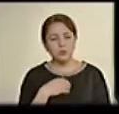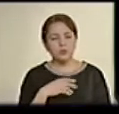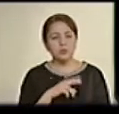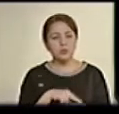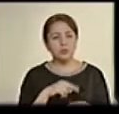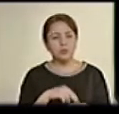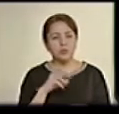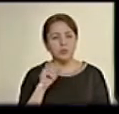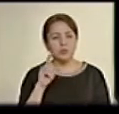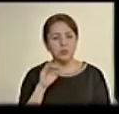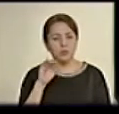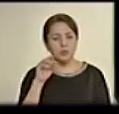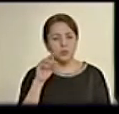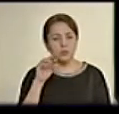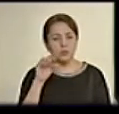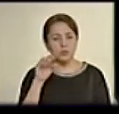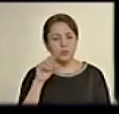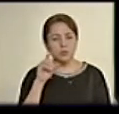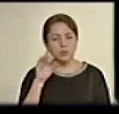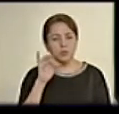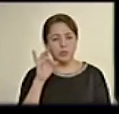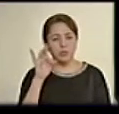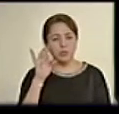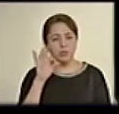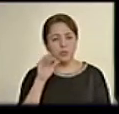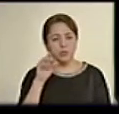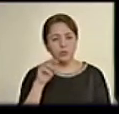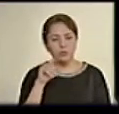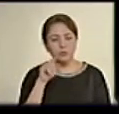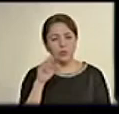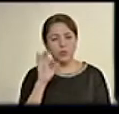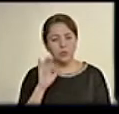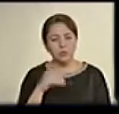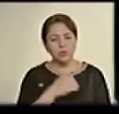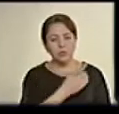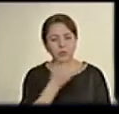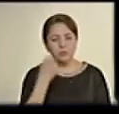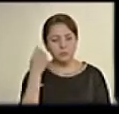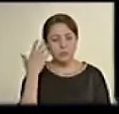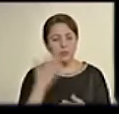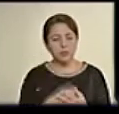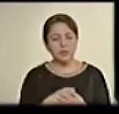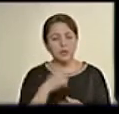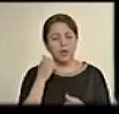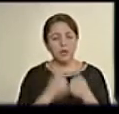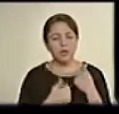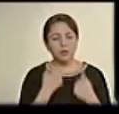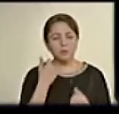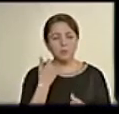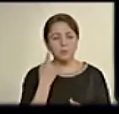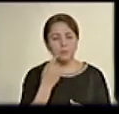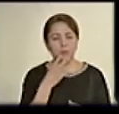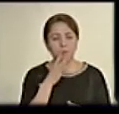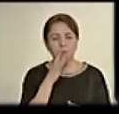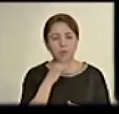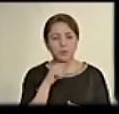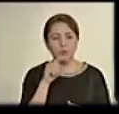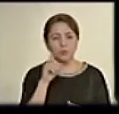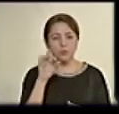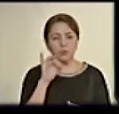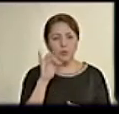ekan. Xiroj haqida siz albatta bilimga egasiz, chunki har bir davrda o'sha xiroj solig'i bo'lgan. U